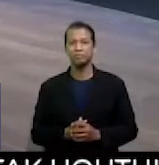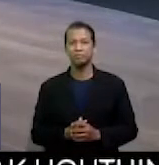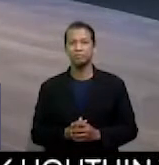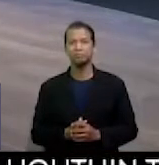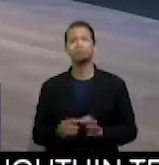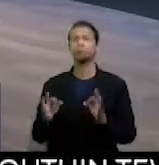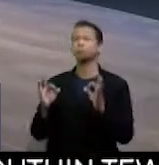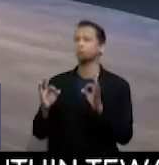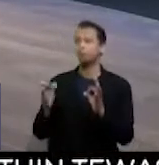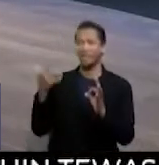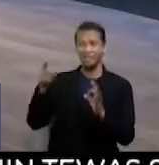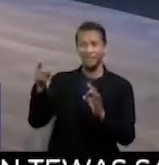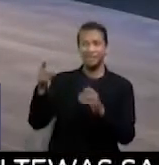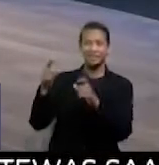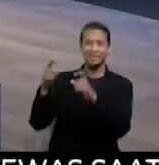film?